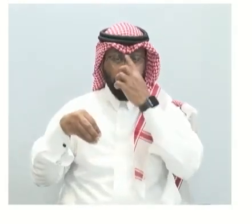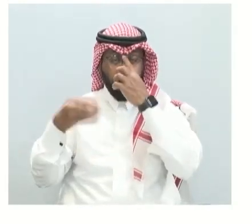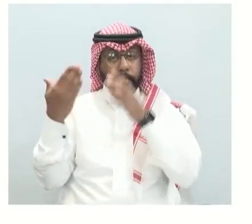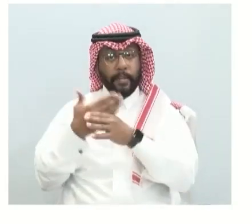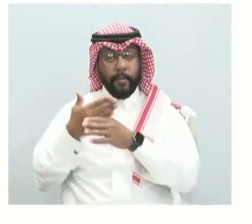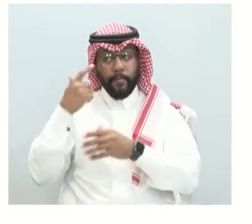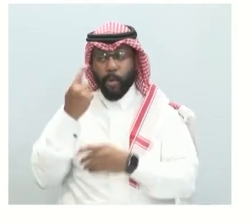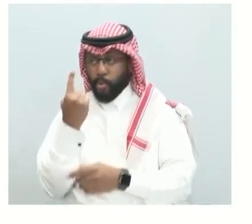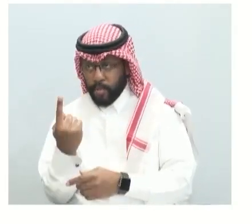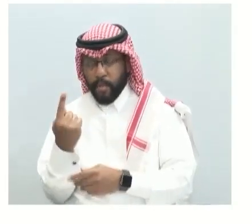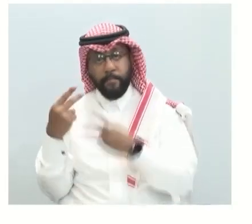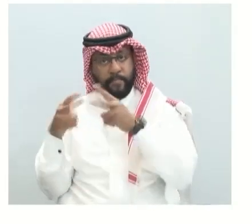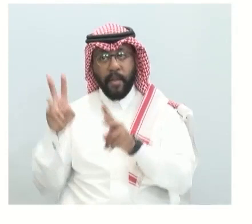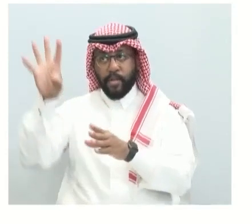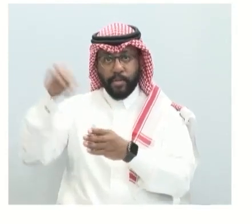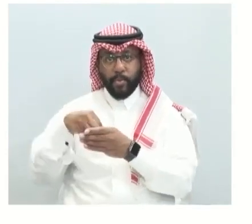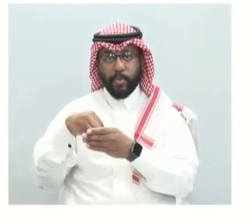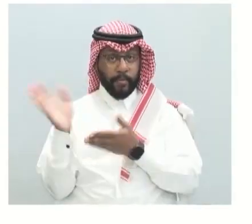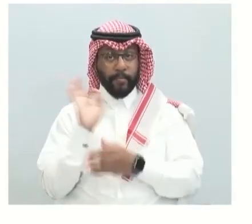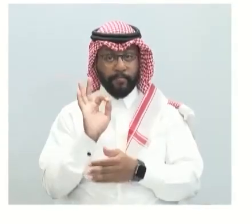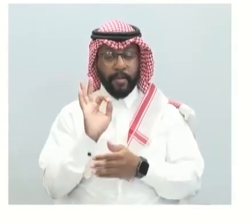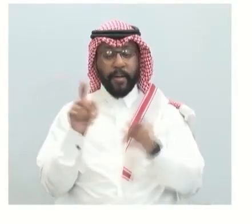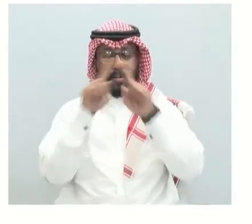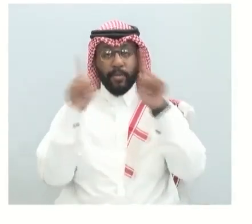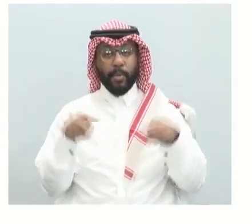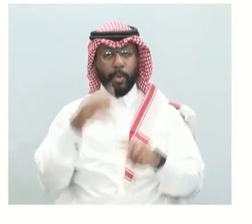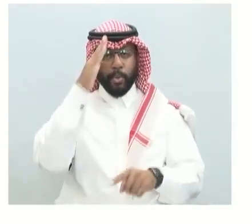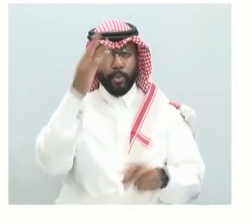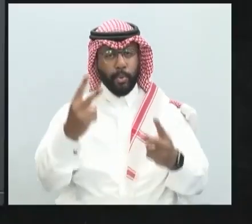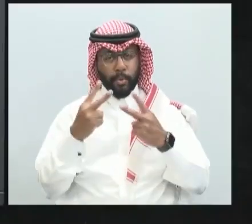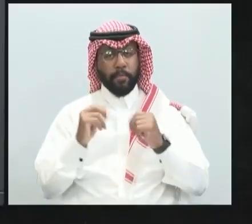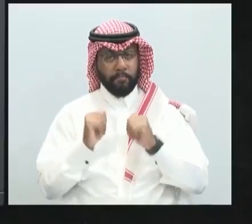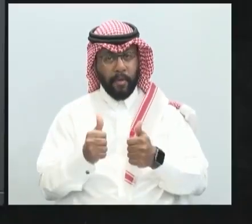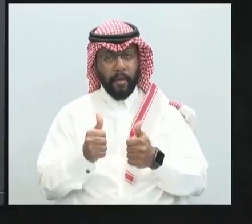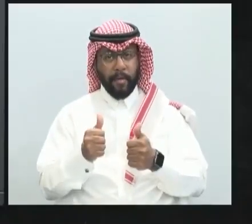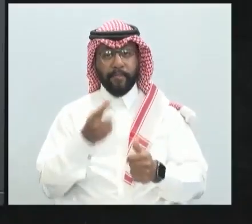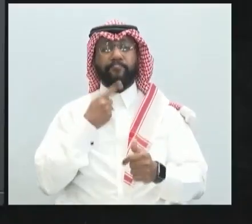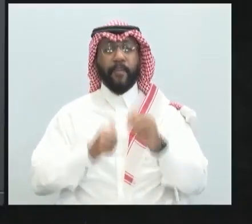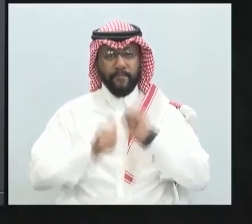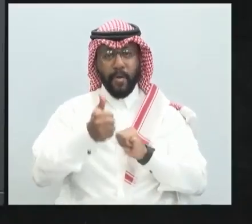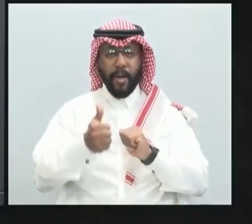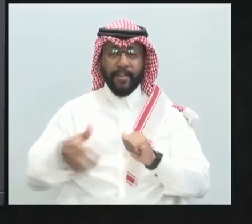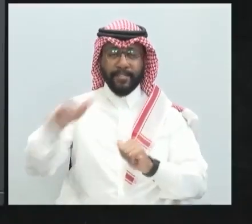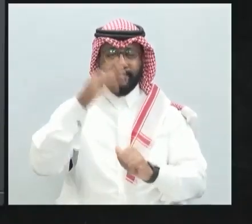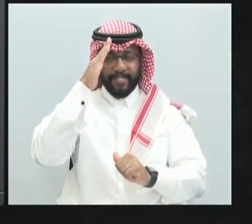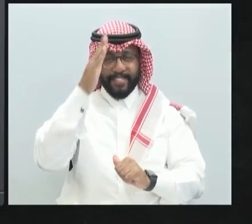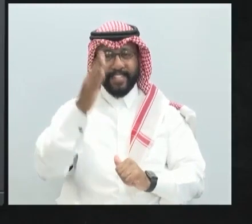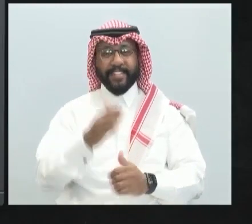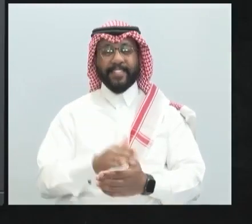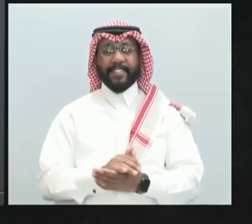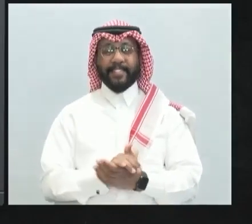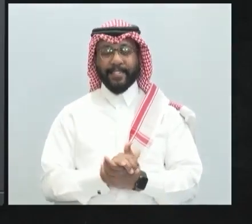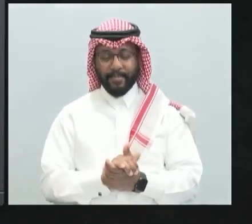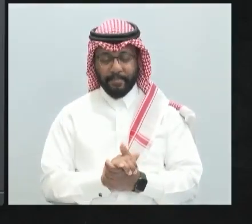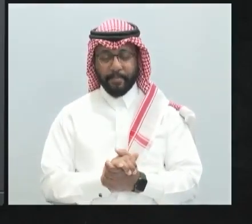الصوره من اصحاب حقوق الملكيه والنشر اشكر لكم حسن متابعتكم وتمنياتي لكم بالتوفيق والسلام عليكم ورحمه